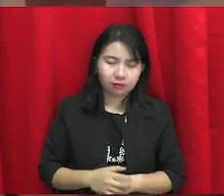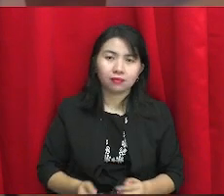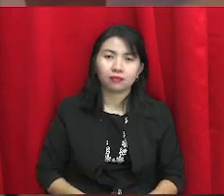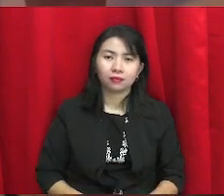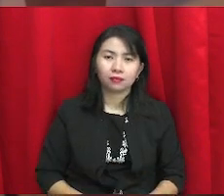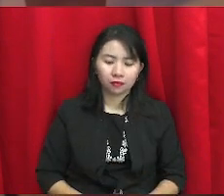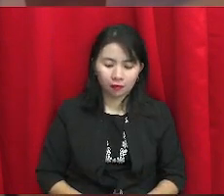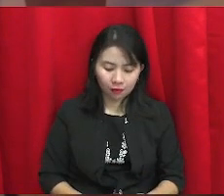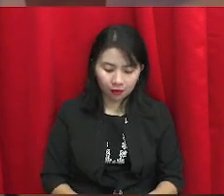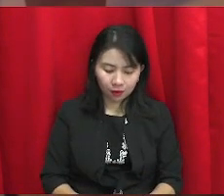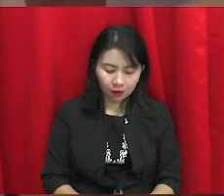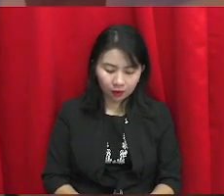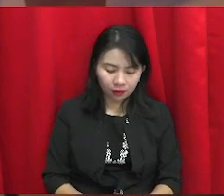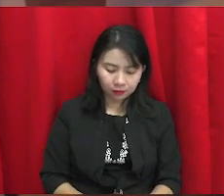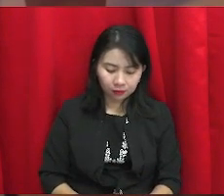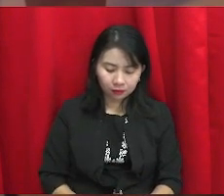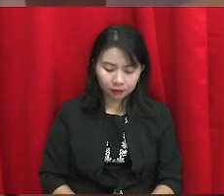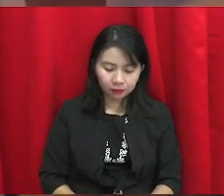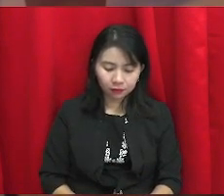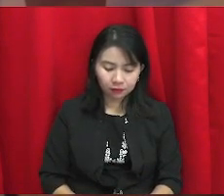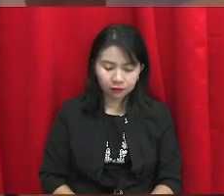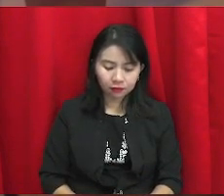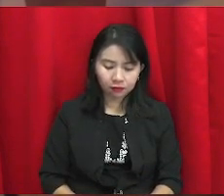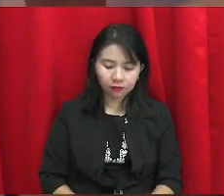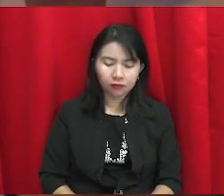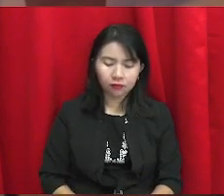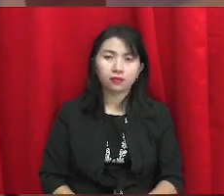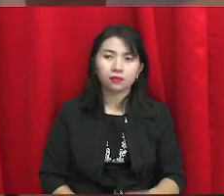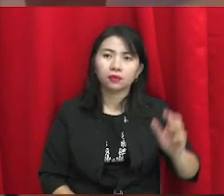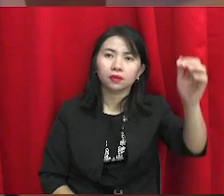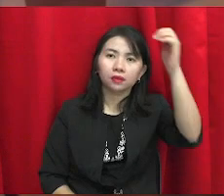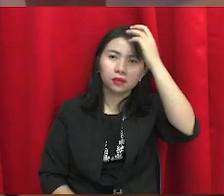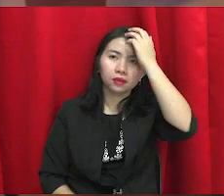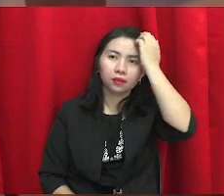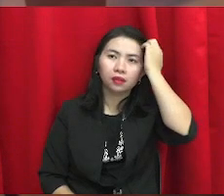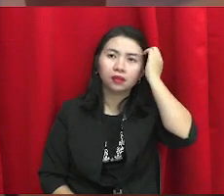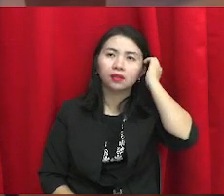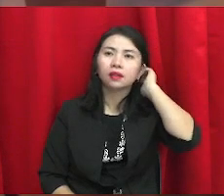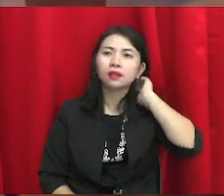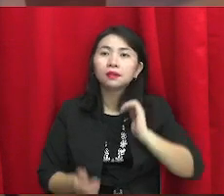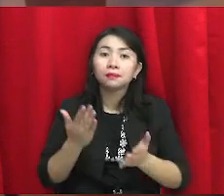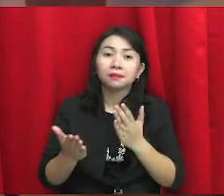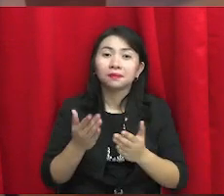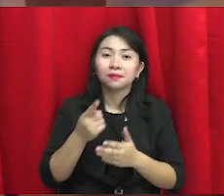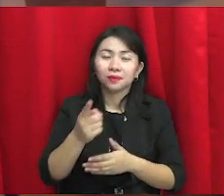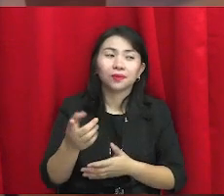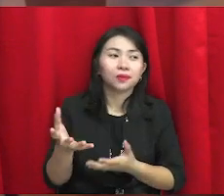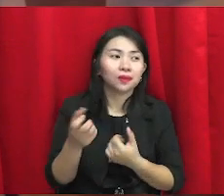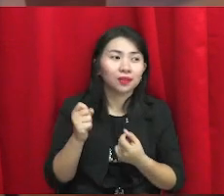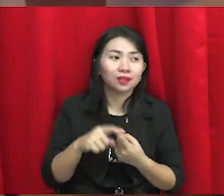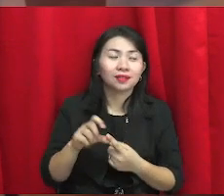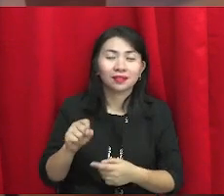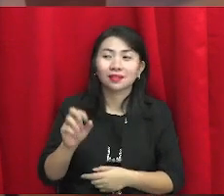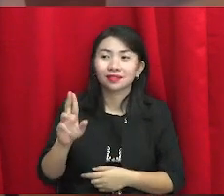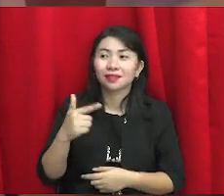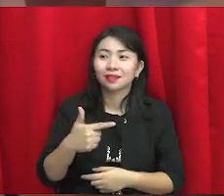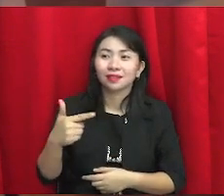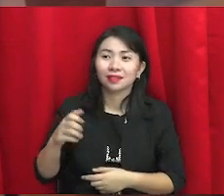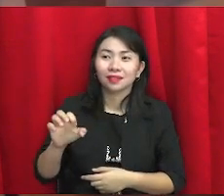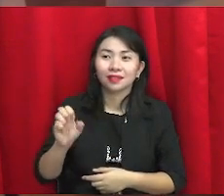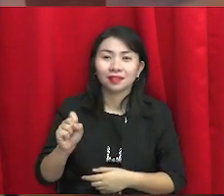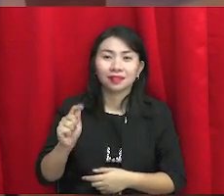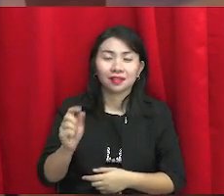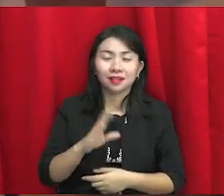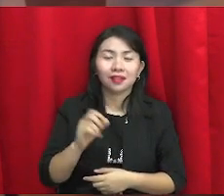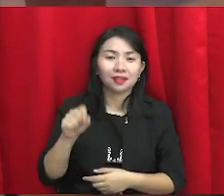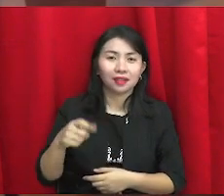Magaling ka pa sa Diyos. Oh. Di ba? Baka meron ka. May gusto kayo sa Diyos. Oh. Tapos pag nai-comment